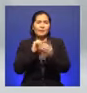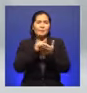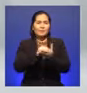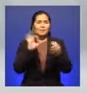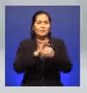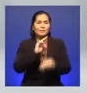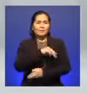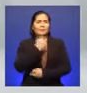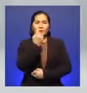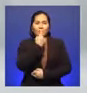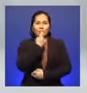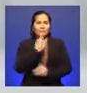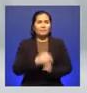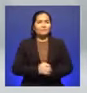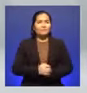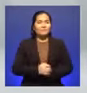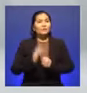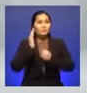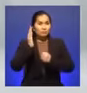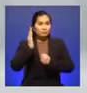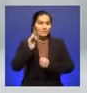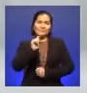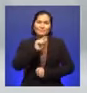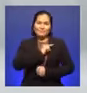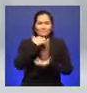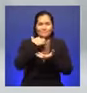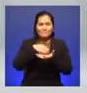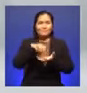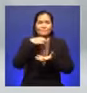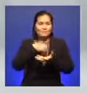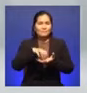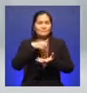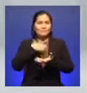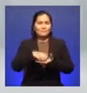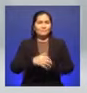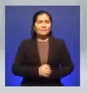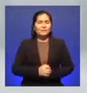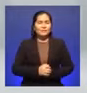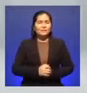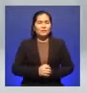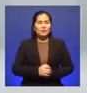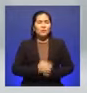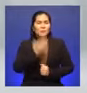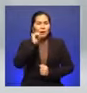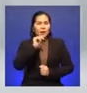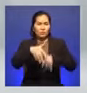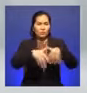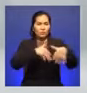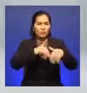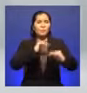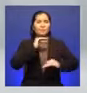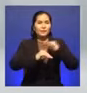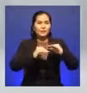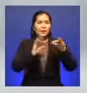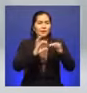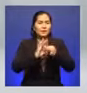ค่ะซึ่งในงานของวิทยากรท่านที่กำลังจะพูดถึงนี้นะคะท่านก็จะเป็นการพัฒนาเครือข่ายชุมชนด้านสุขภ